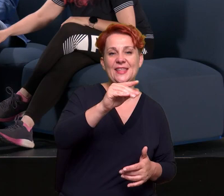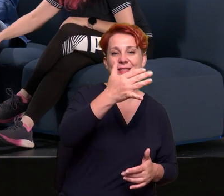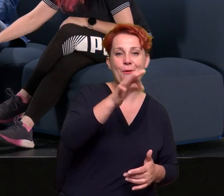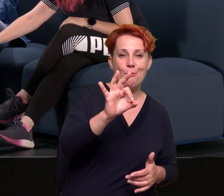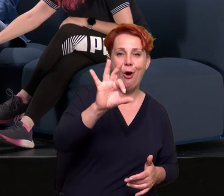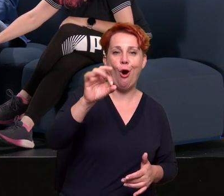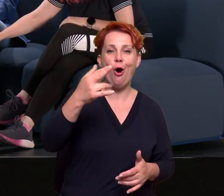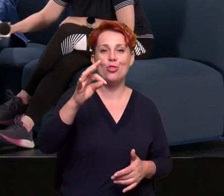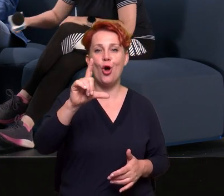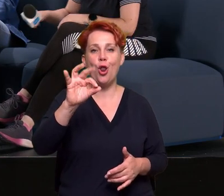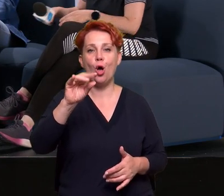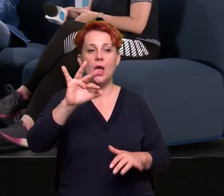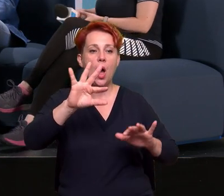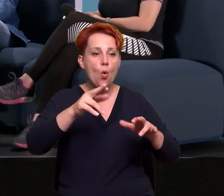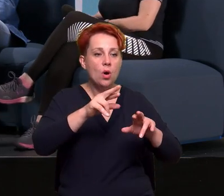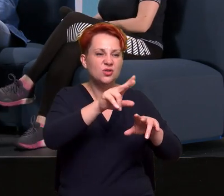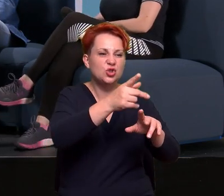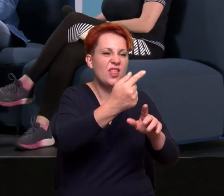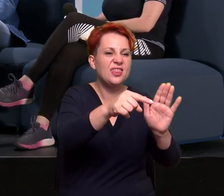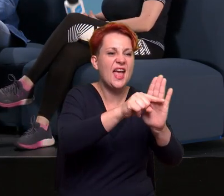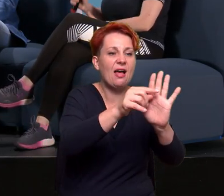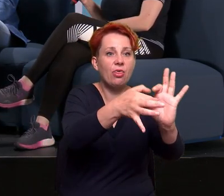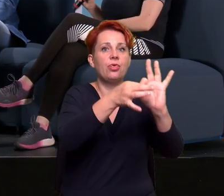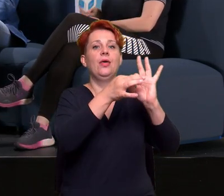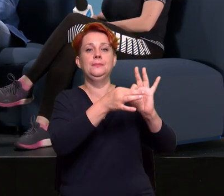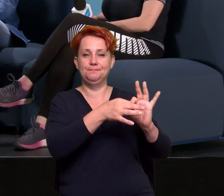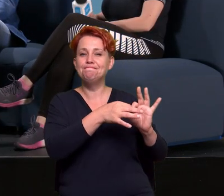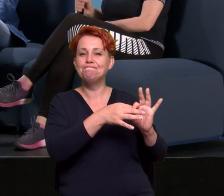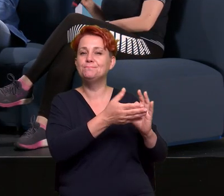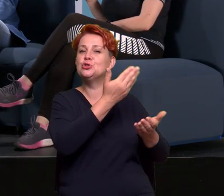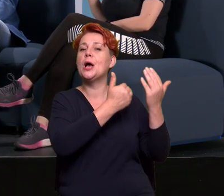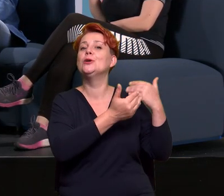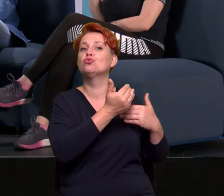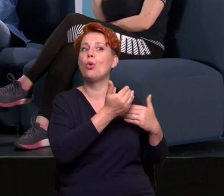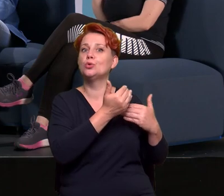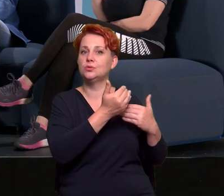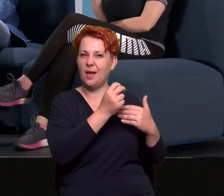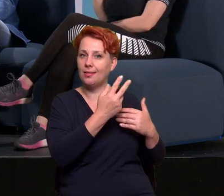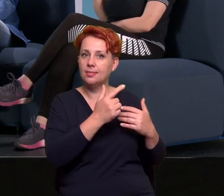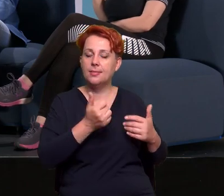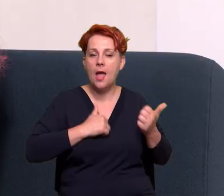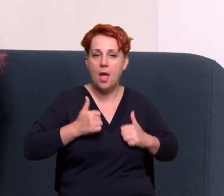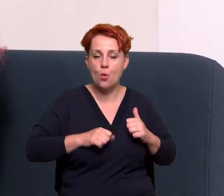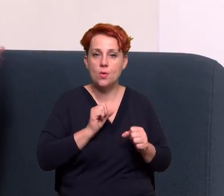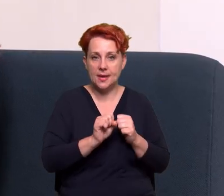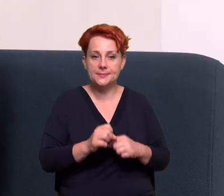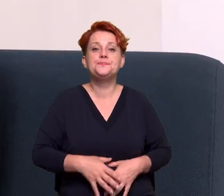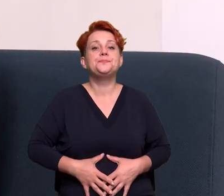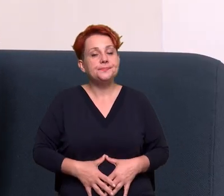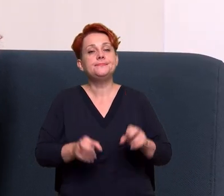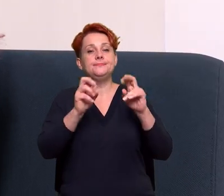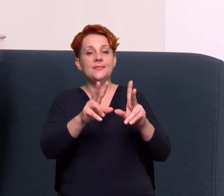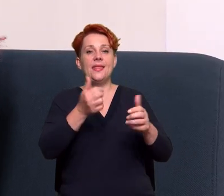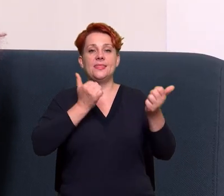widma przeszłości. A jeśli widma, no to jest to coś niepokojącego, prawda? Niepokojącego, ale takiego, co wraca z